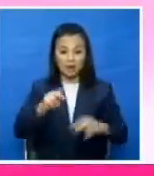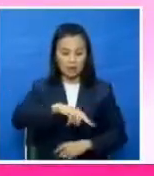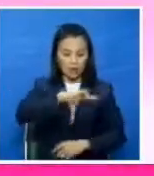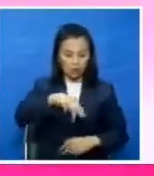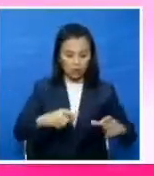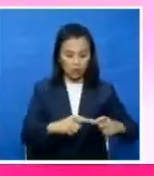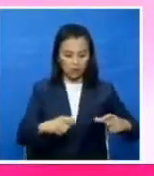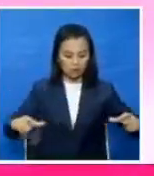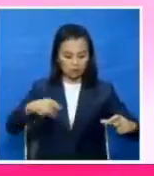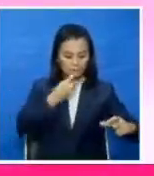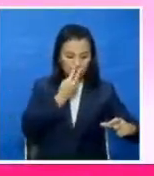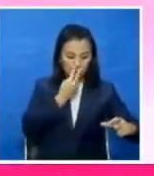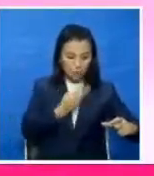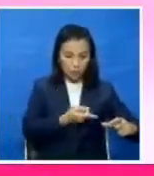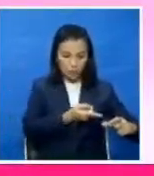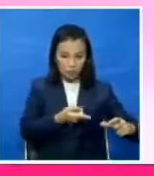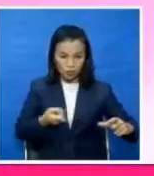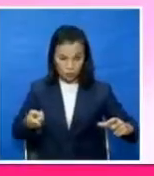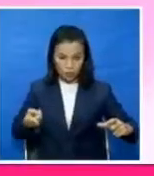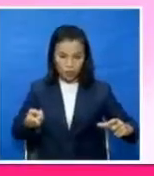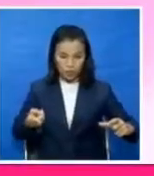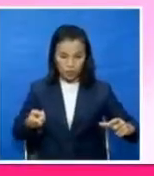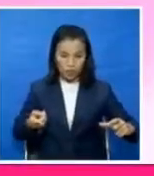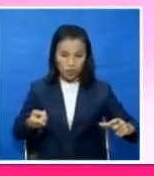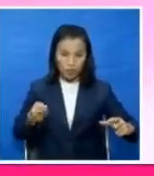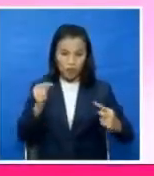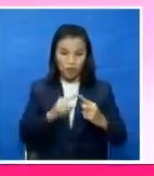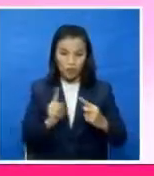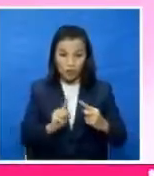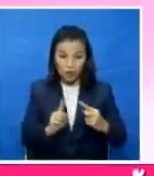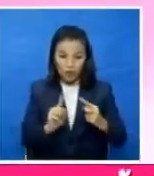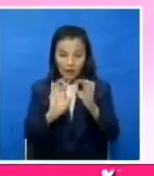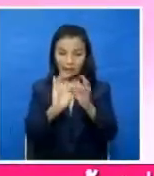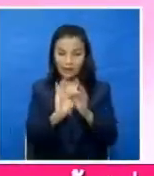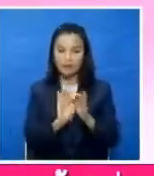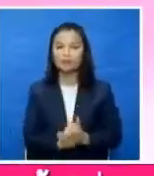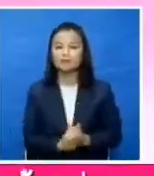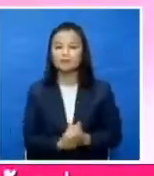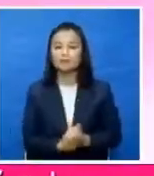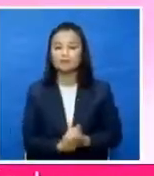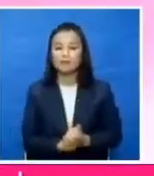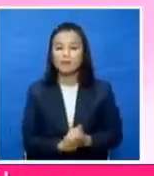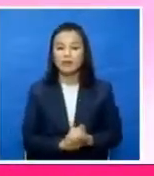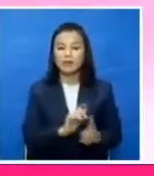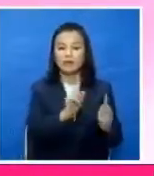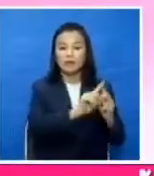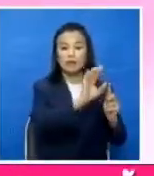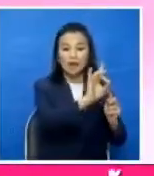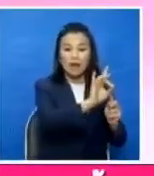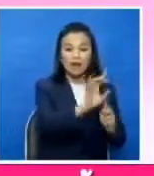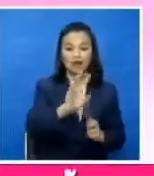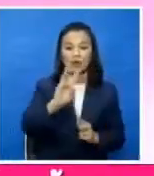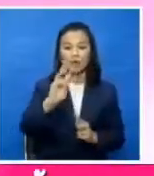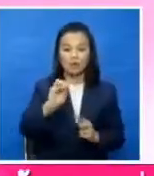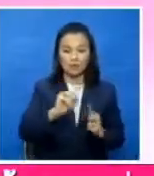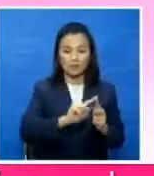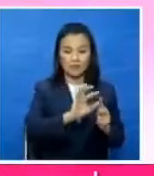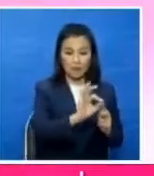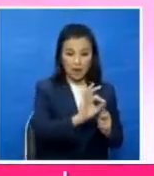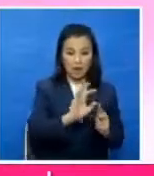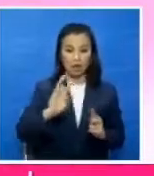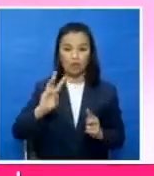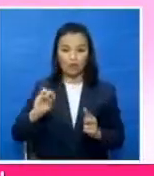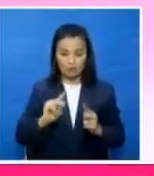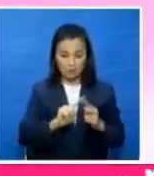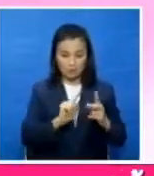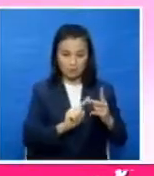จสอบลูกบอลแสดงงวดและหมวดอักษรซึ่งประกอบไปด้วยค่ะงวดที่8 60ลูกงวดที่9 60